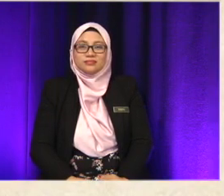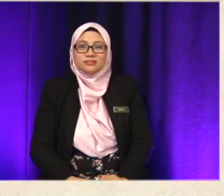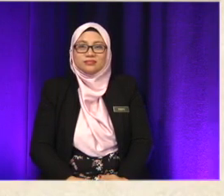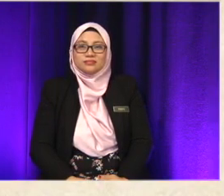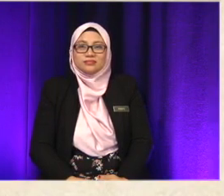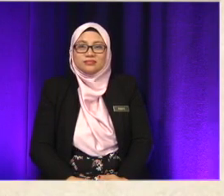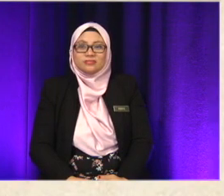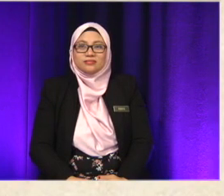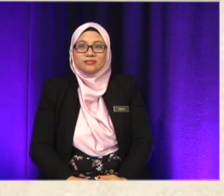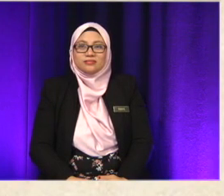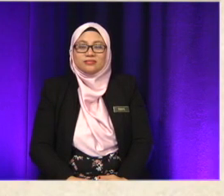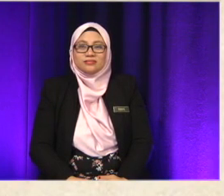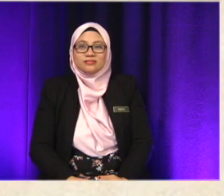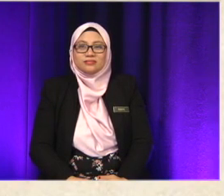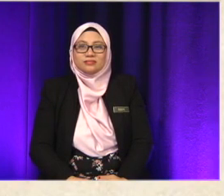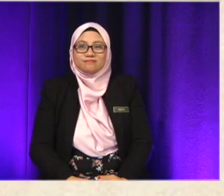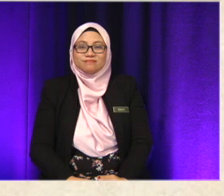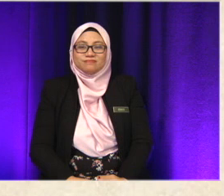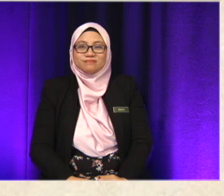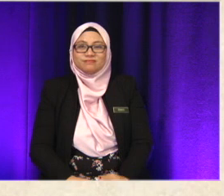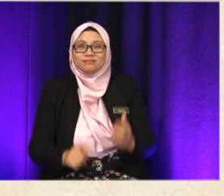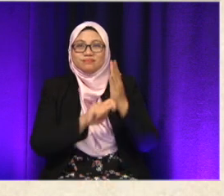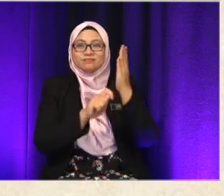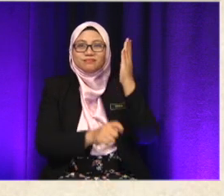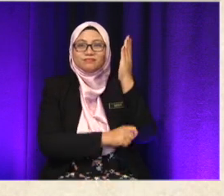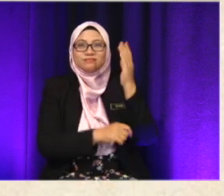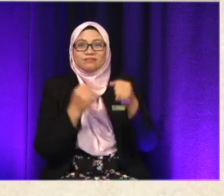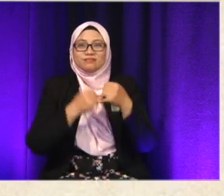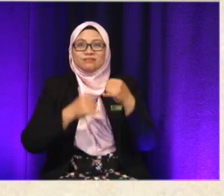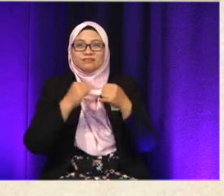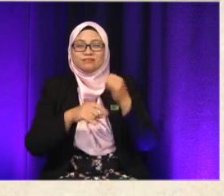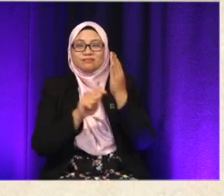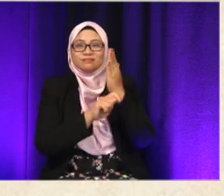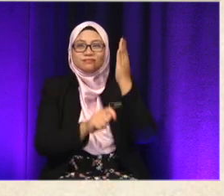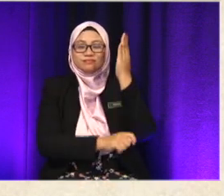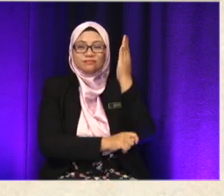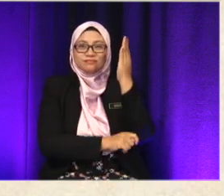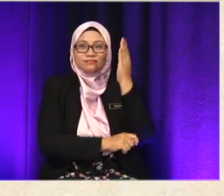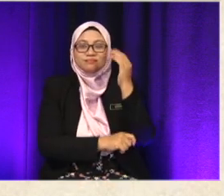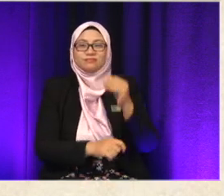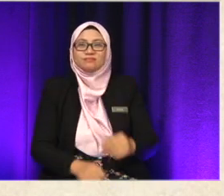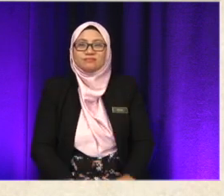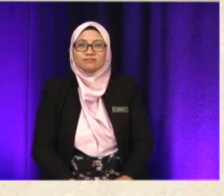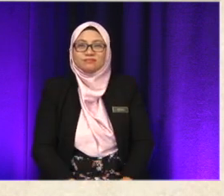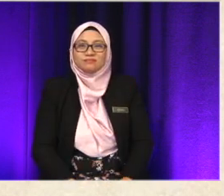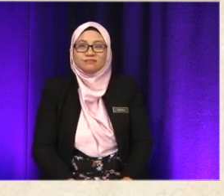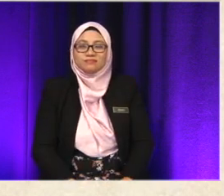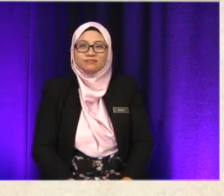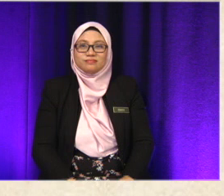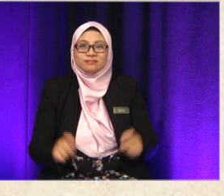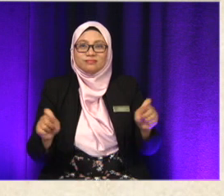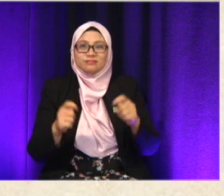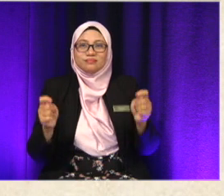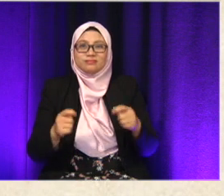insya-Allah. Okey, ni tangki. Yang ni paling akhir itu tangki di mana dia bertindak sebagai tempat